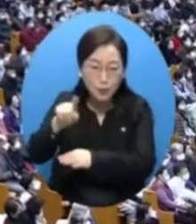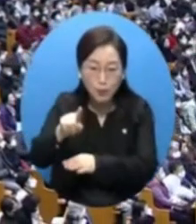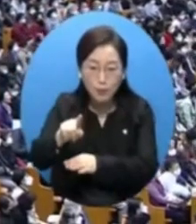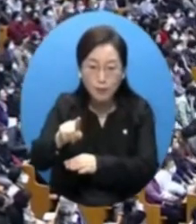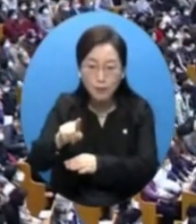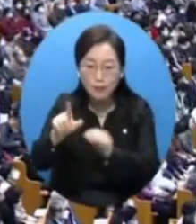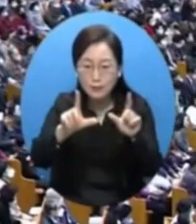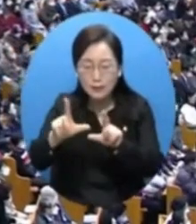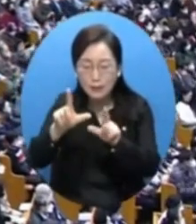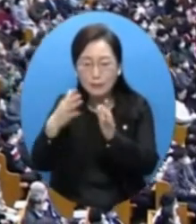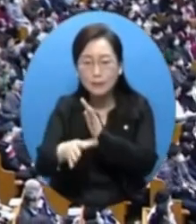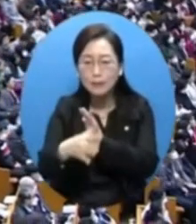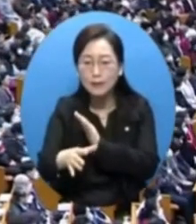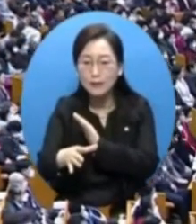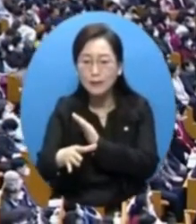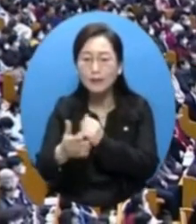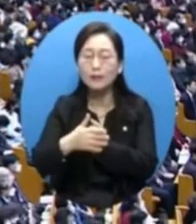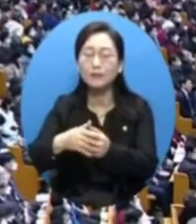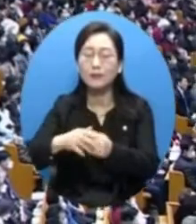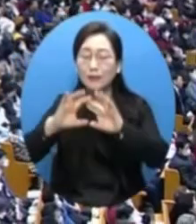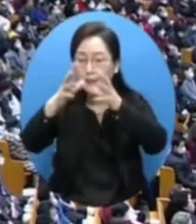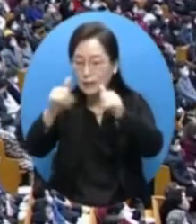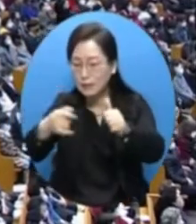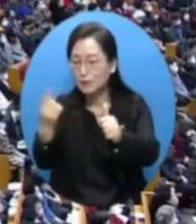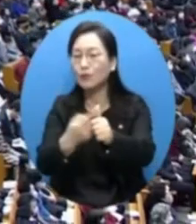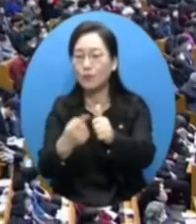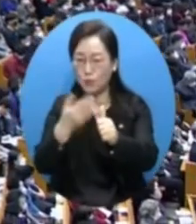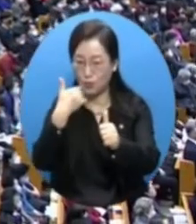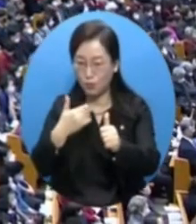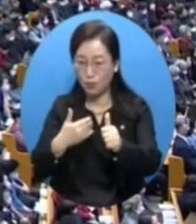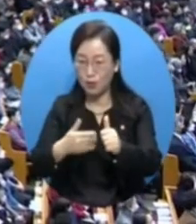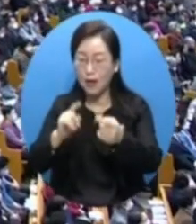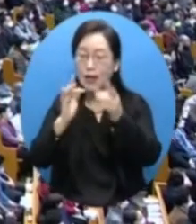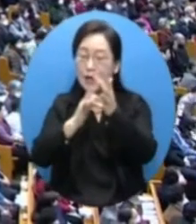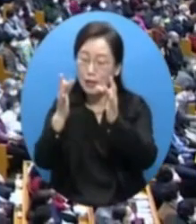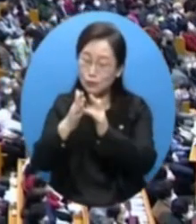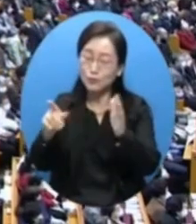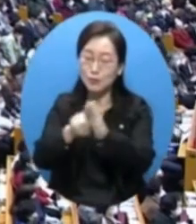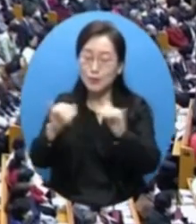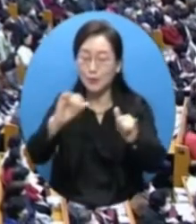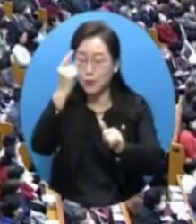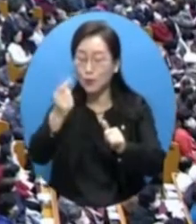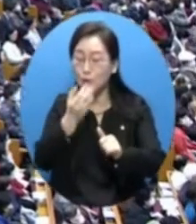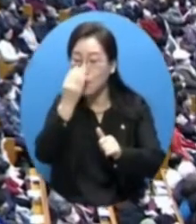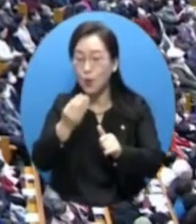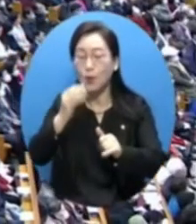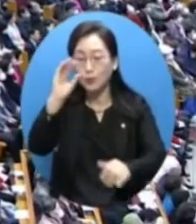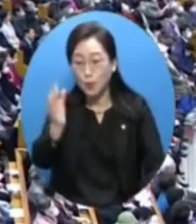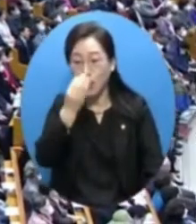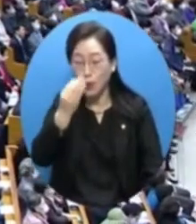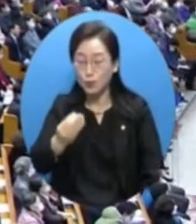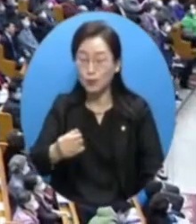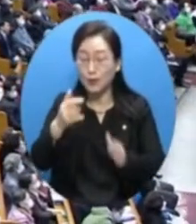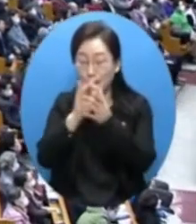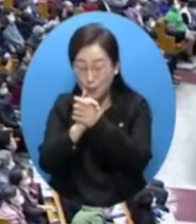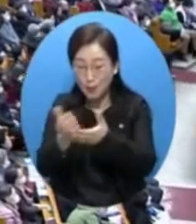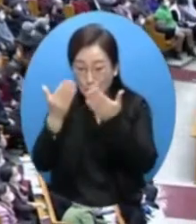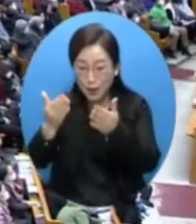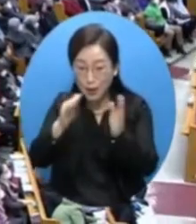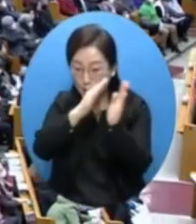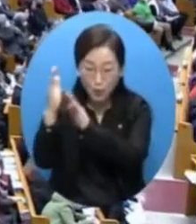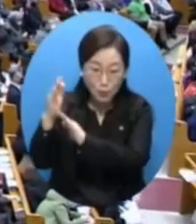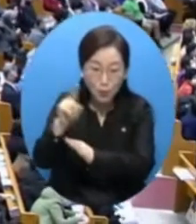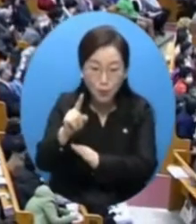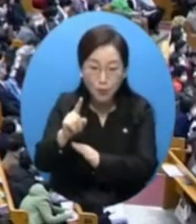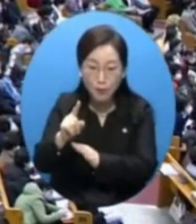세상에서 비판을 받는 것입니다 예수 믿는 사람들이 교회 갈 때는 거룩 거룩하게 하는데 나와서는 세상 사람과 다른 것이 없다고 말합니다